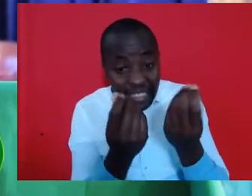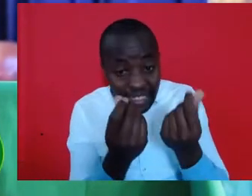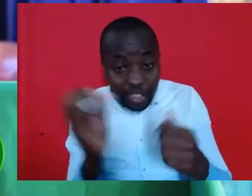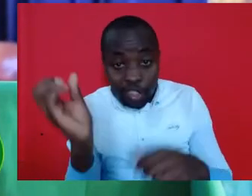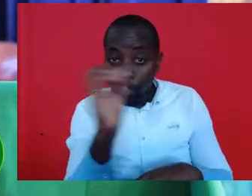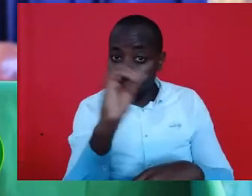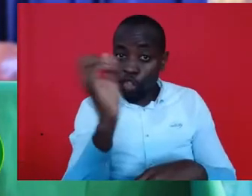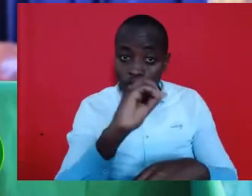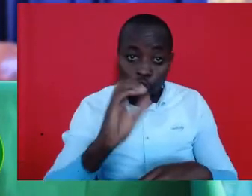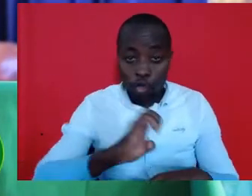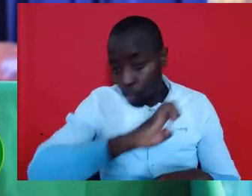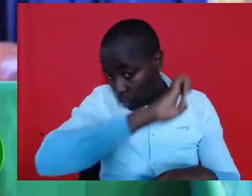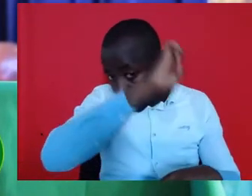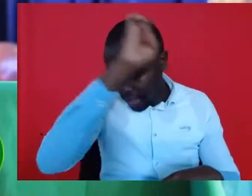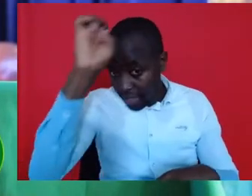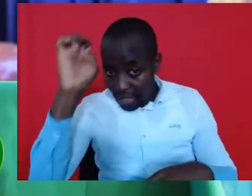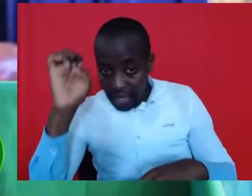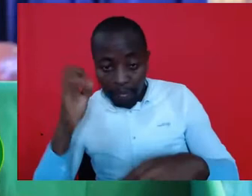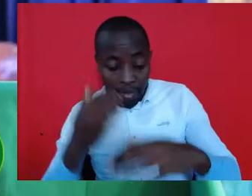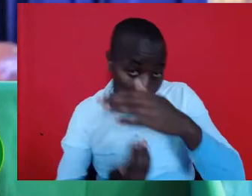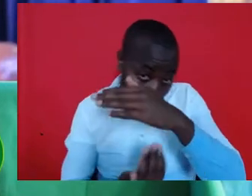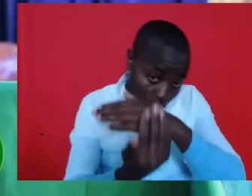sio tu kuamka asubuhi ni kujitayarisha.